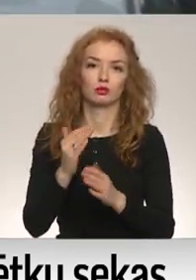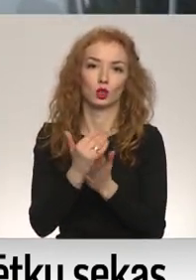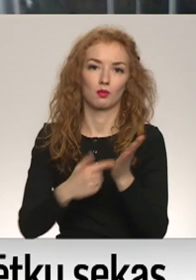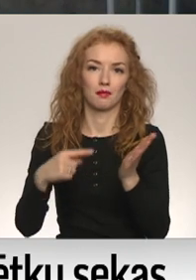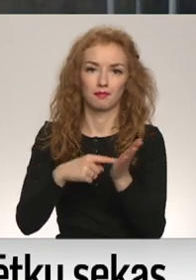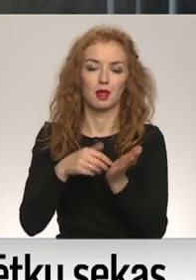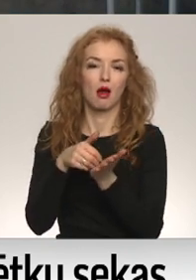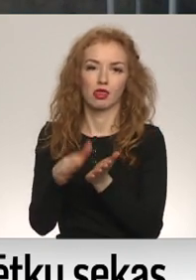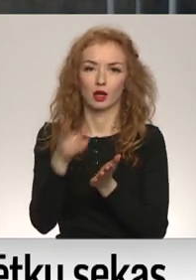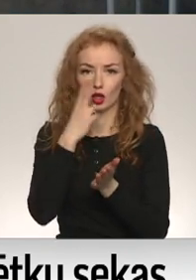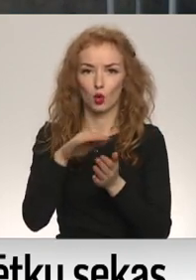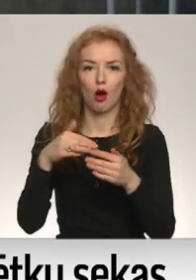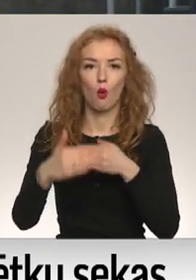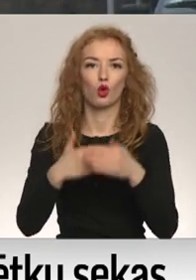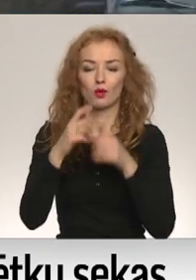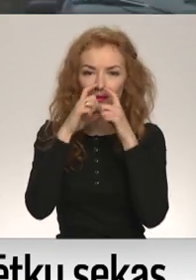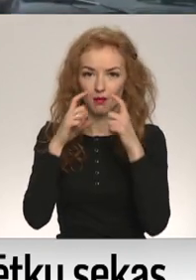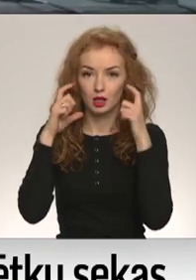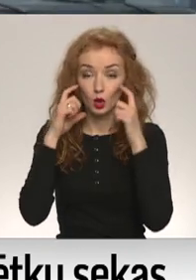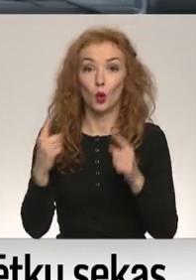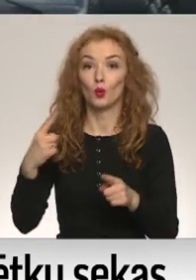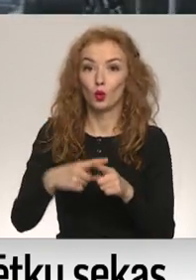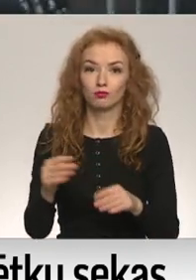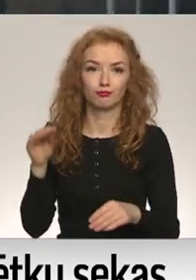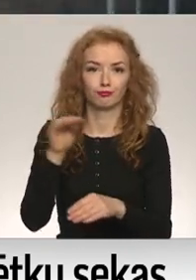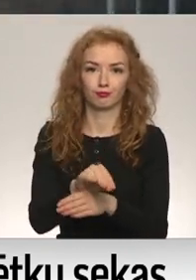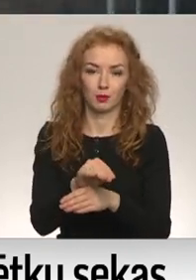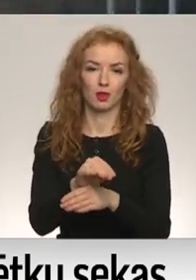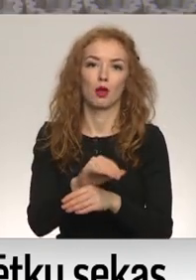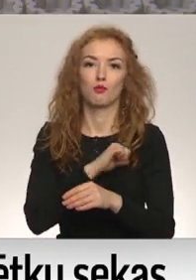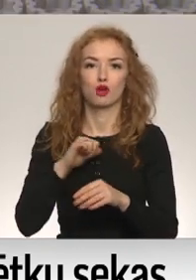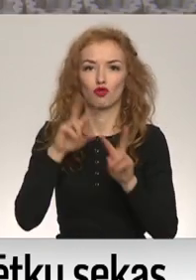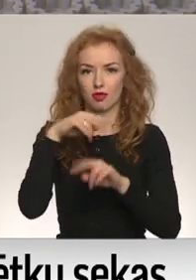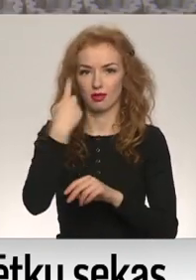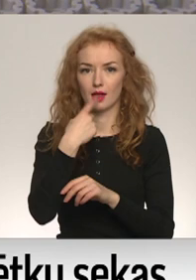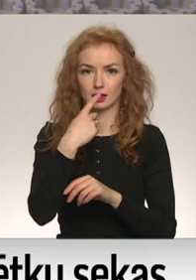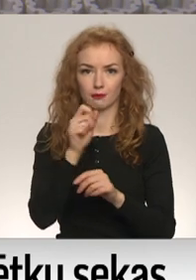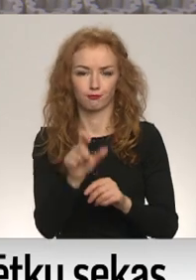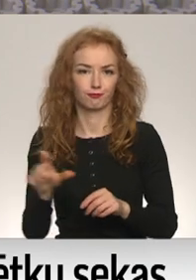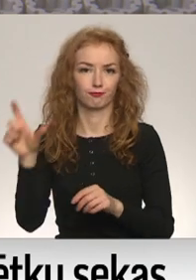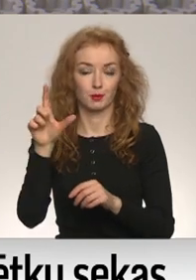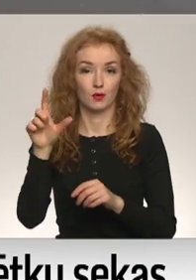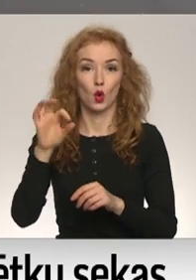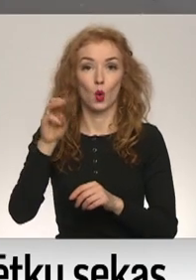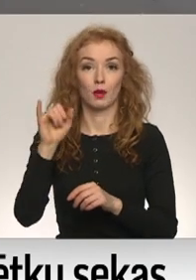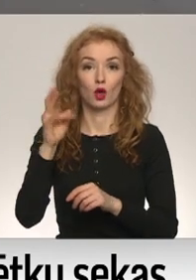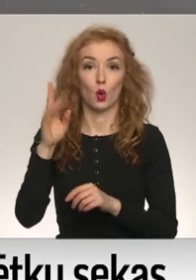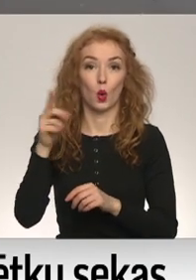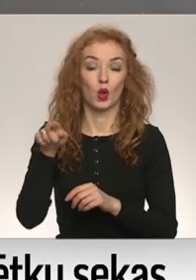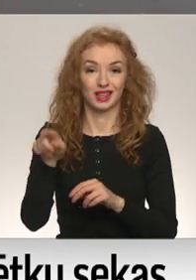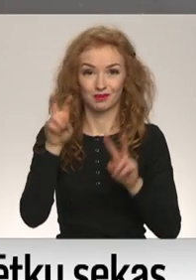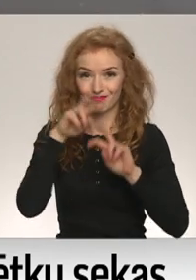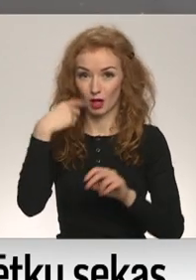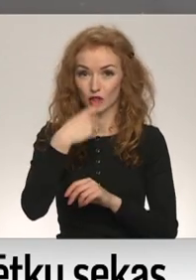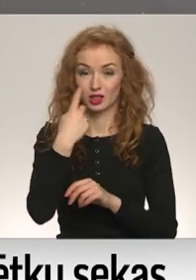kā arī cīņā ar omikronu paplašināt testēšanu ar antigēnu testiem. Jau vēstīts, ka omikrona gadījumā paštesti,